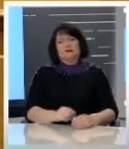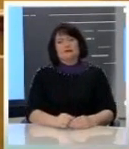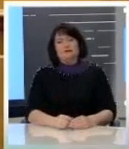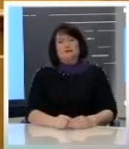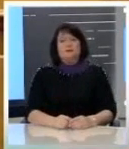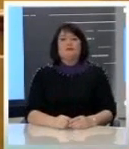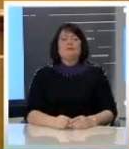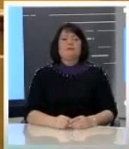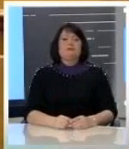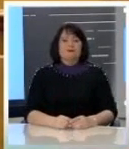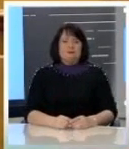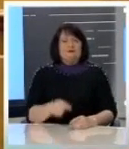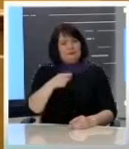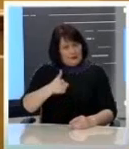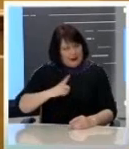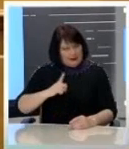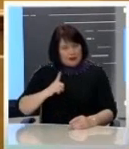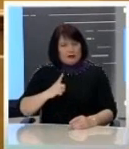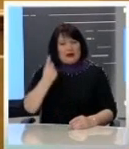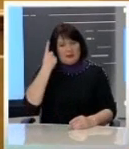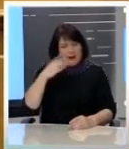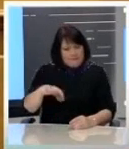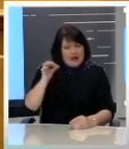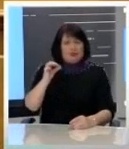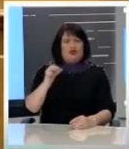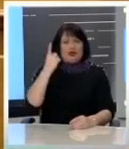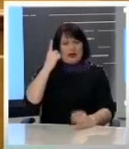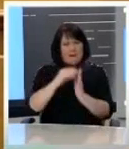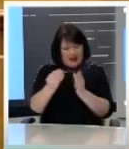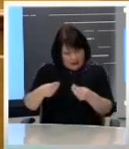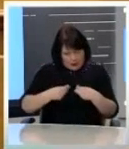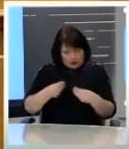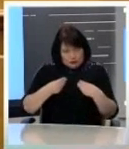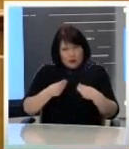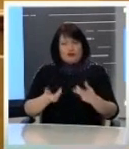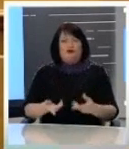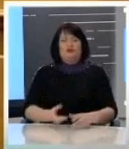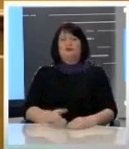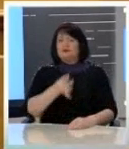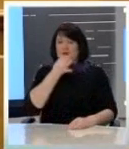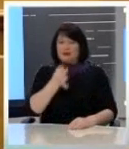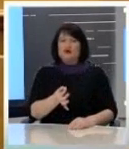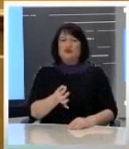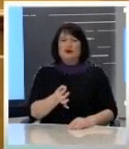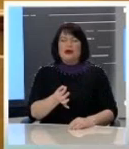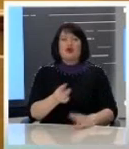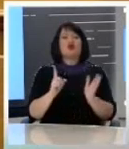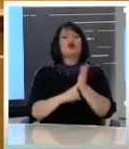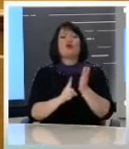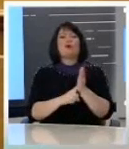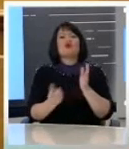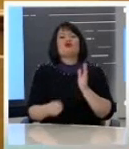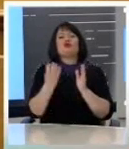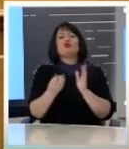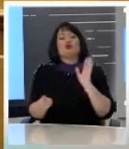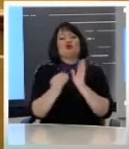προχωρήσουν παρακάτω. Και εκεί περιμένουμε μία περίπτωση. Υπενθυμίζω ότι οι καινοτομίες του νόμου μας σε σχέση